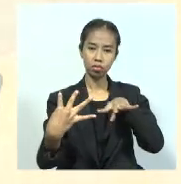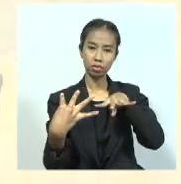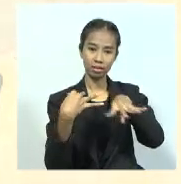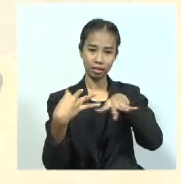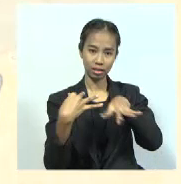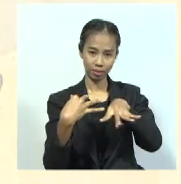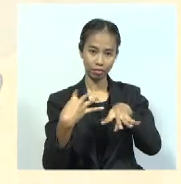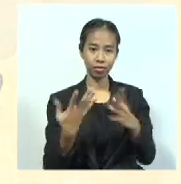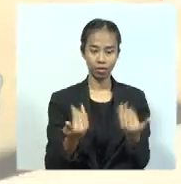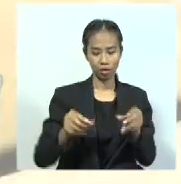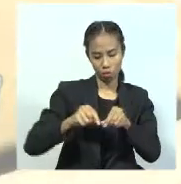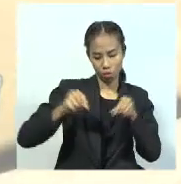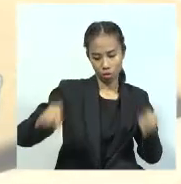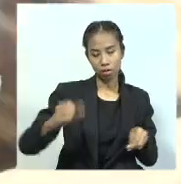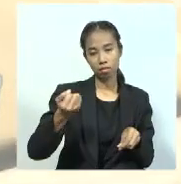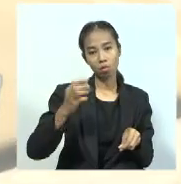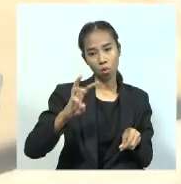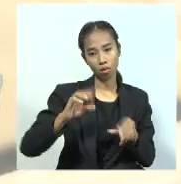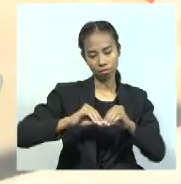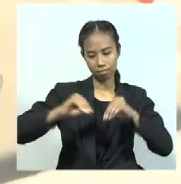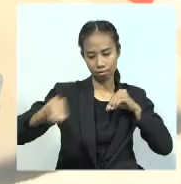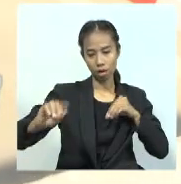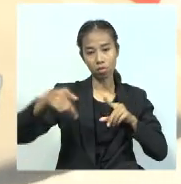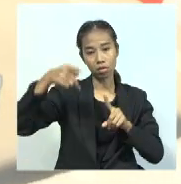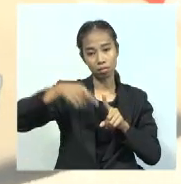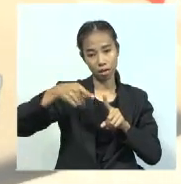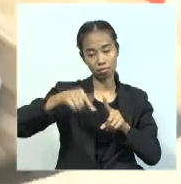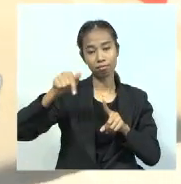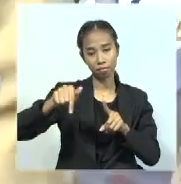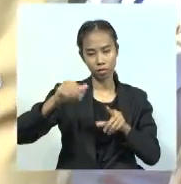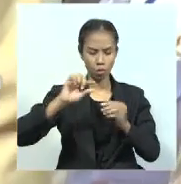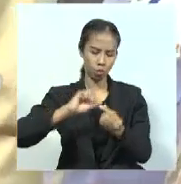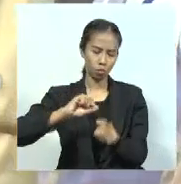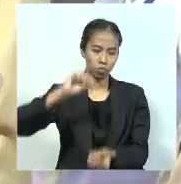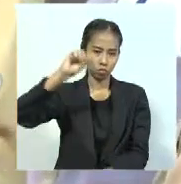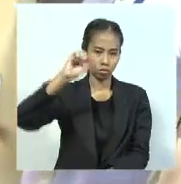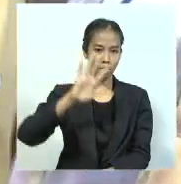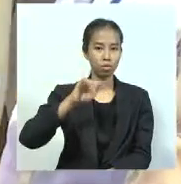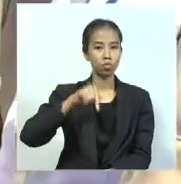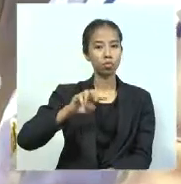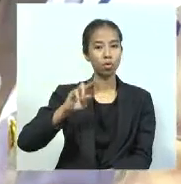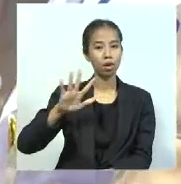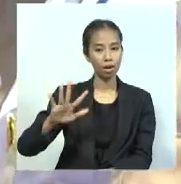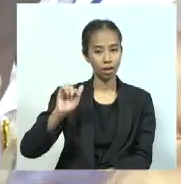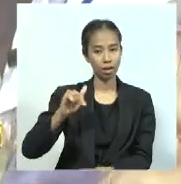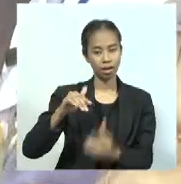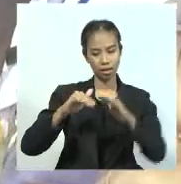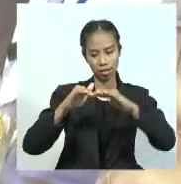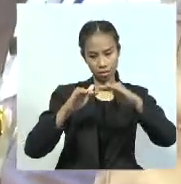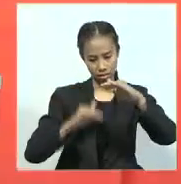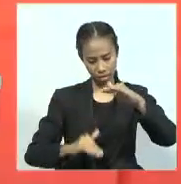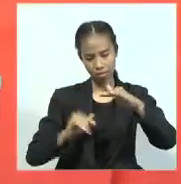กว้าง 16.80 เมตรยาว 1,085 เมตรความสูงทางลอด 5.25 เมตรและต่ำกว่าถน